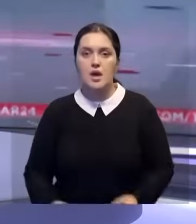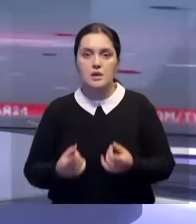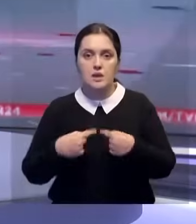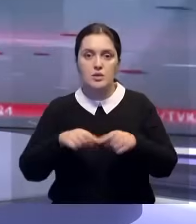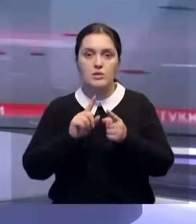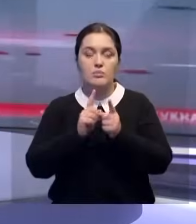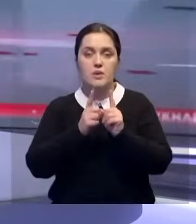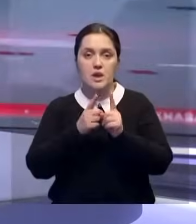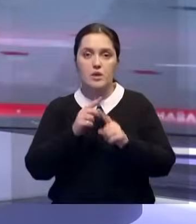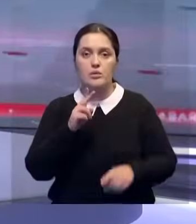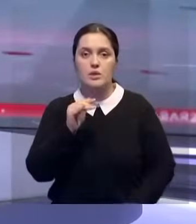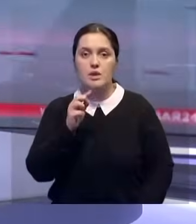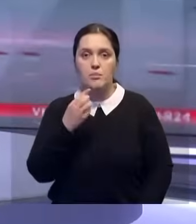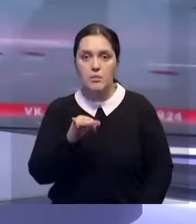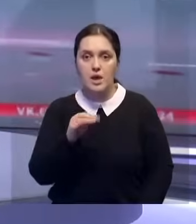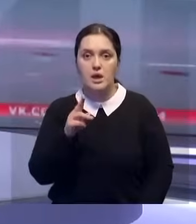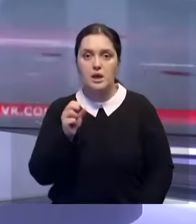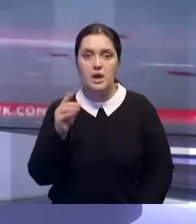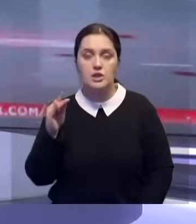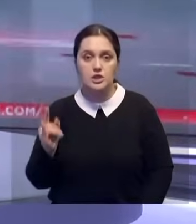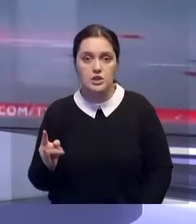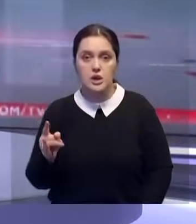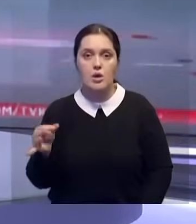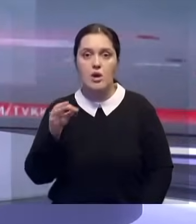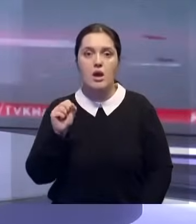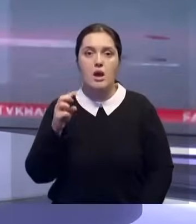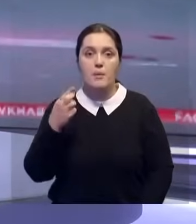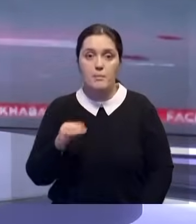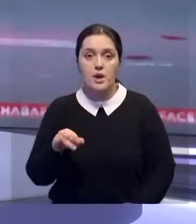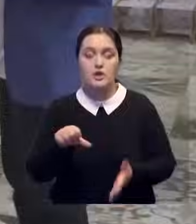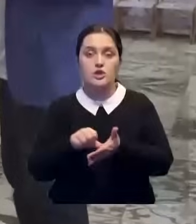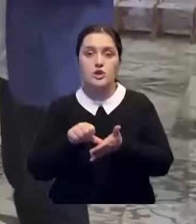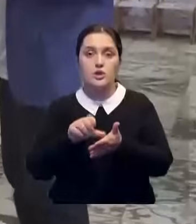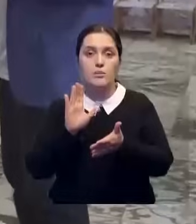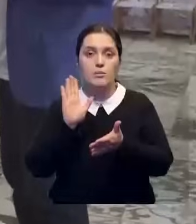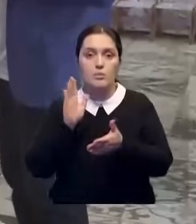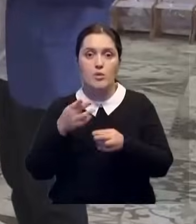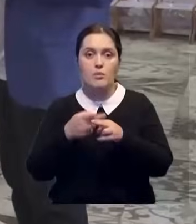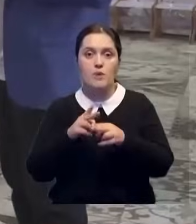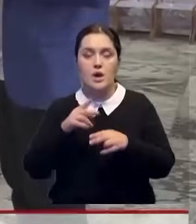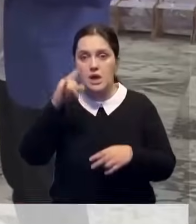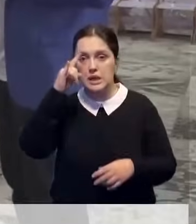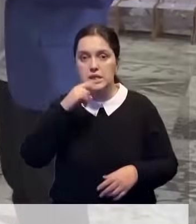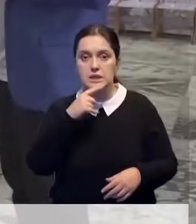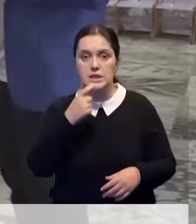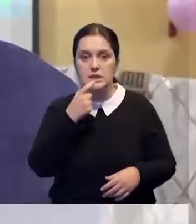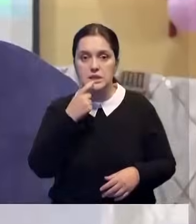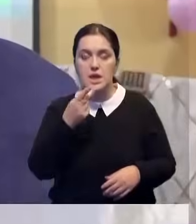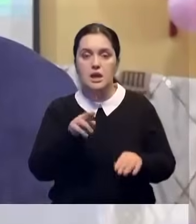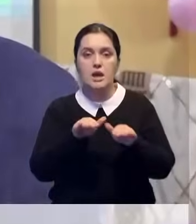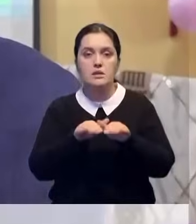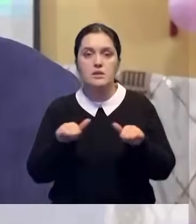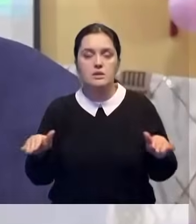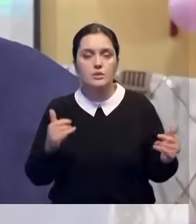Союз переводчиков имени Кунанбай Кажи создали в области Аба. Его члены намерены внести свою лепту в формирование